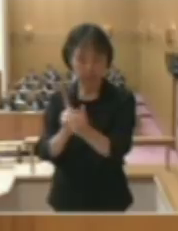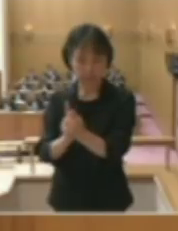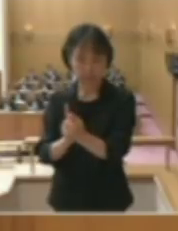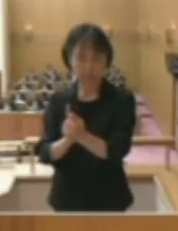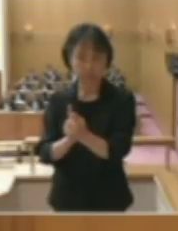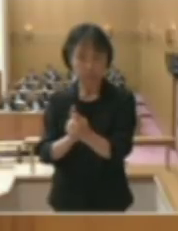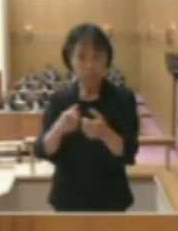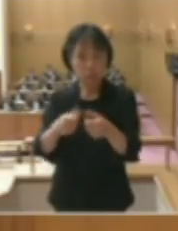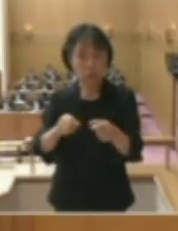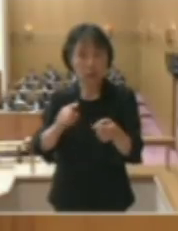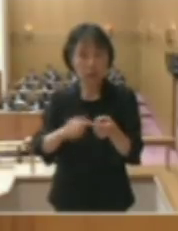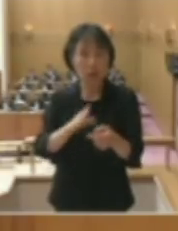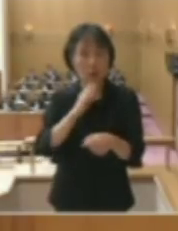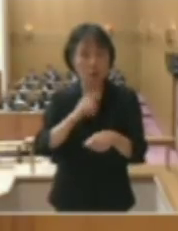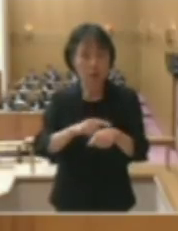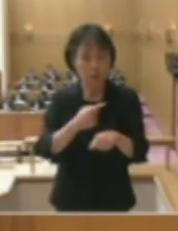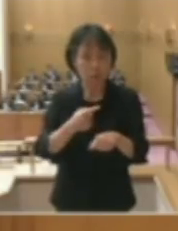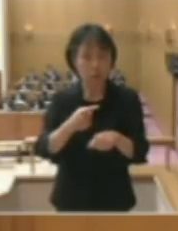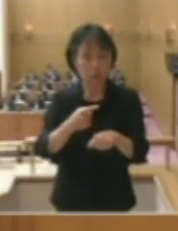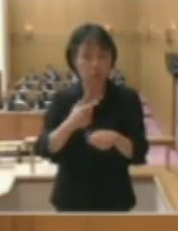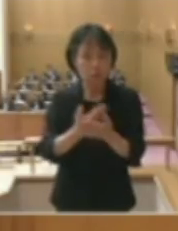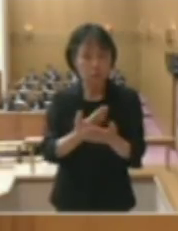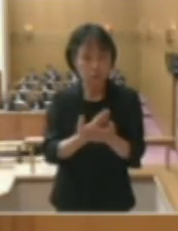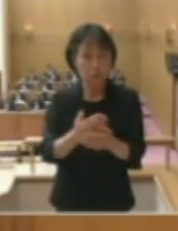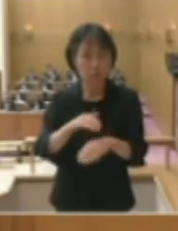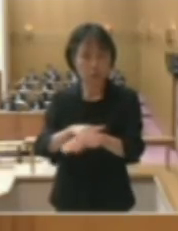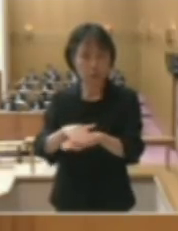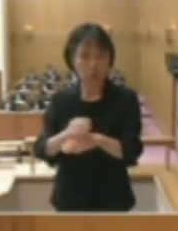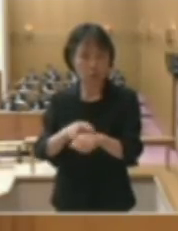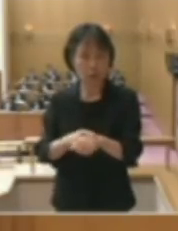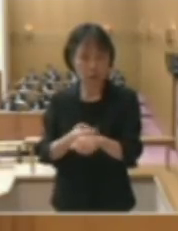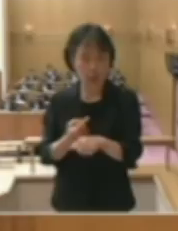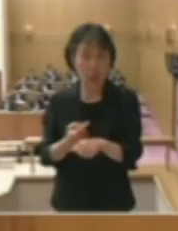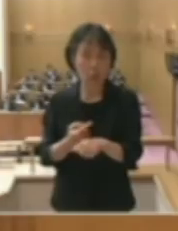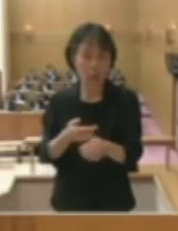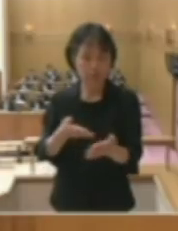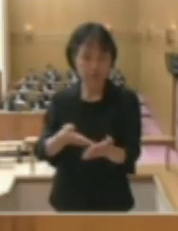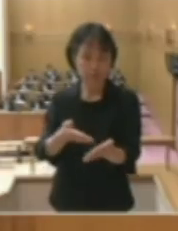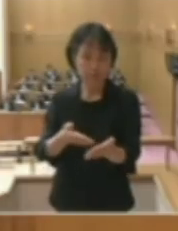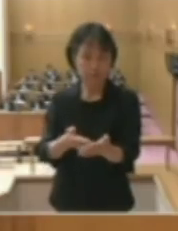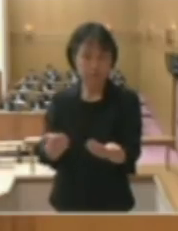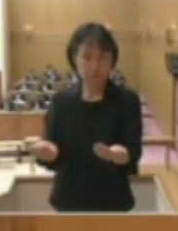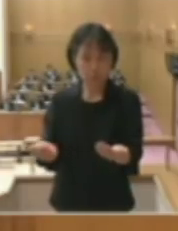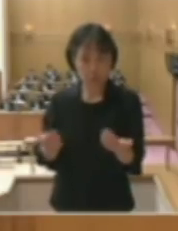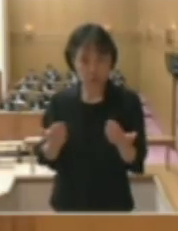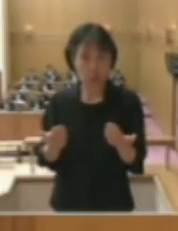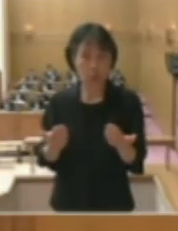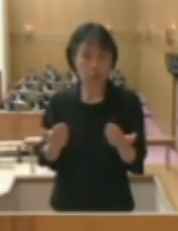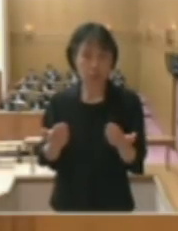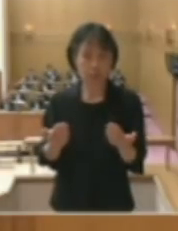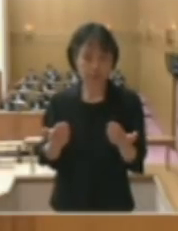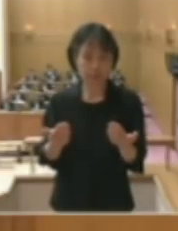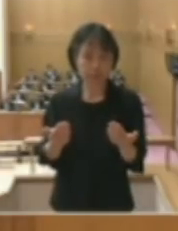質追求の重要性を説くべきではありませんかというものであり、提